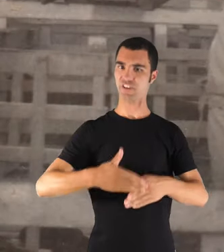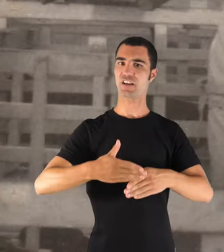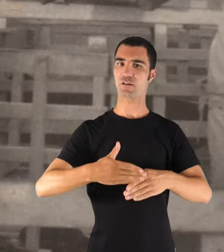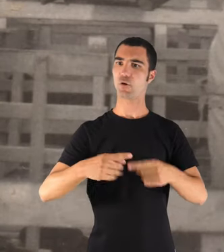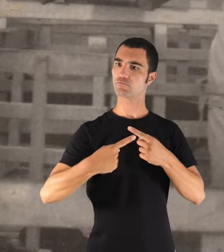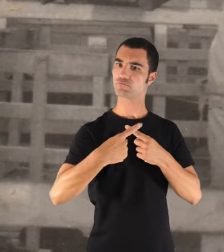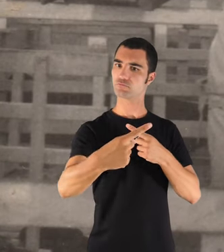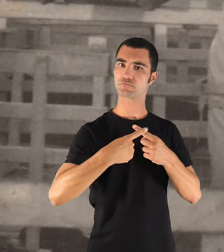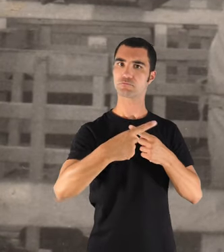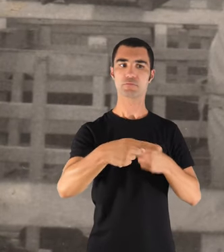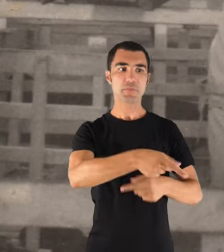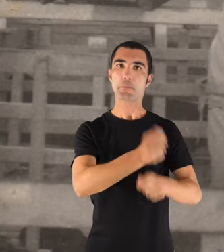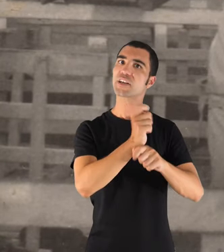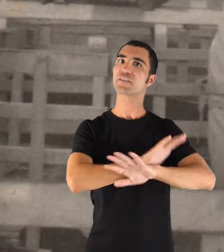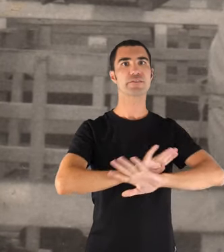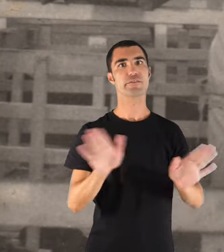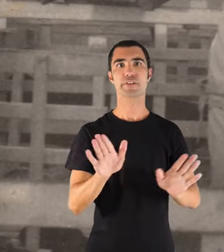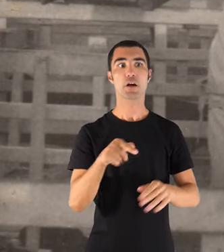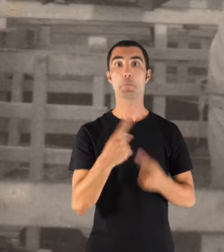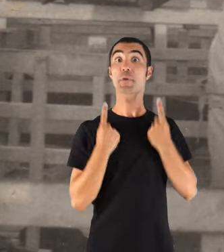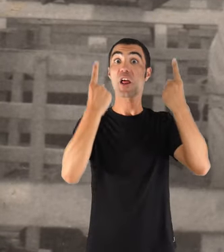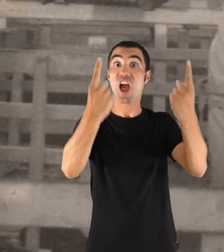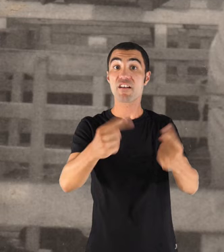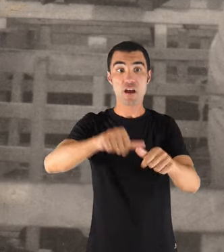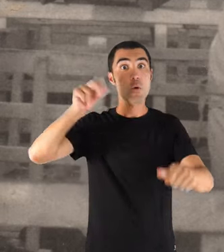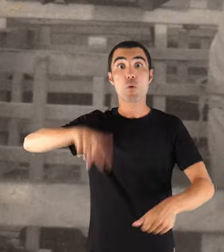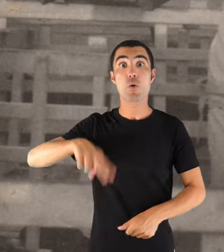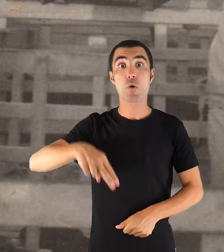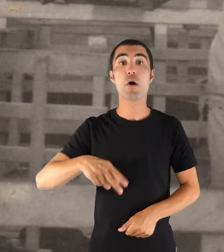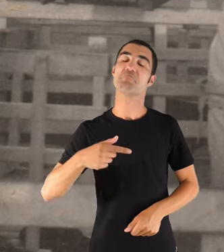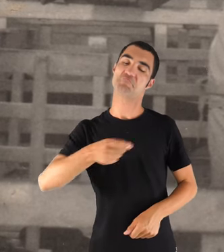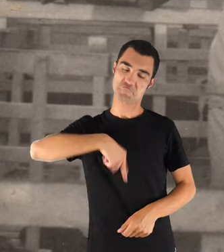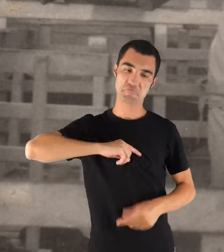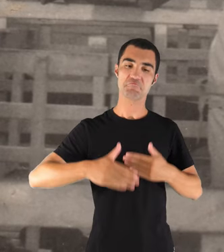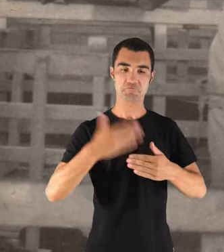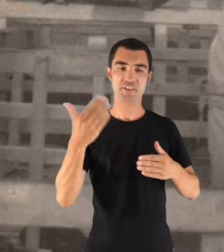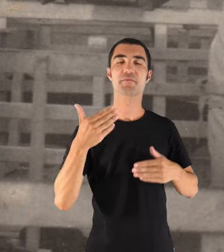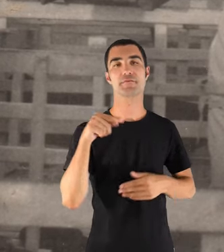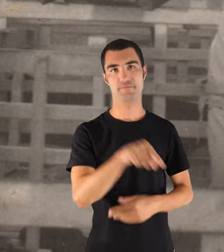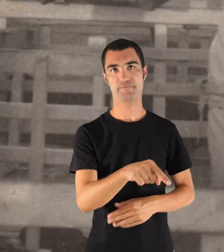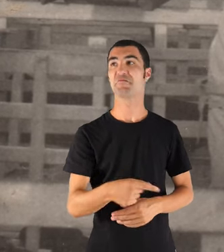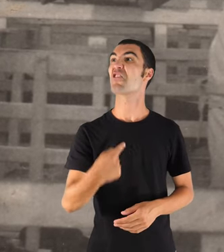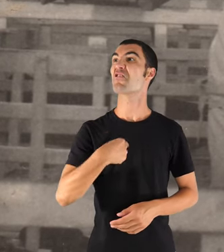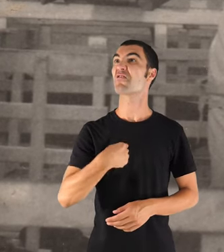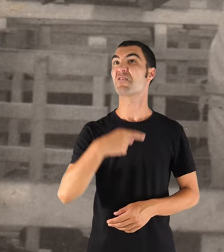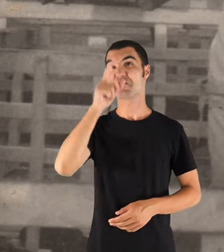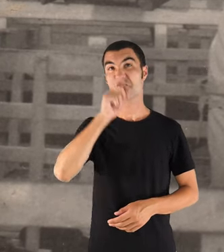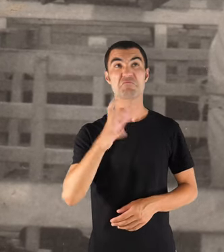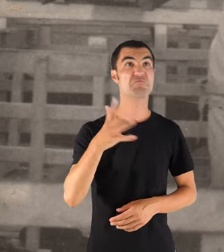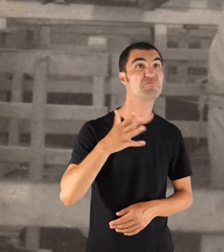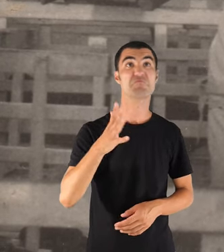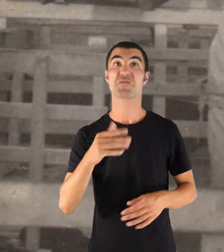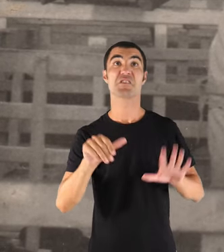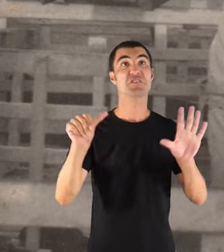fet. I començaren amb aquesta barca. Jo devia tenir entre 6 i